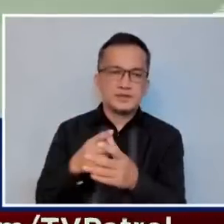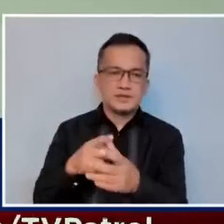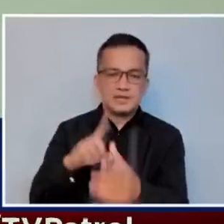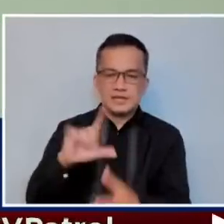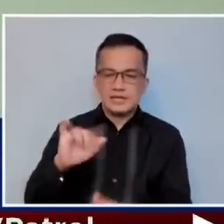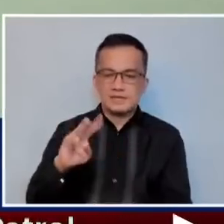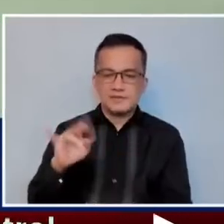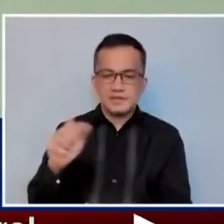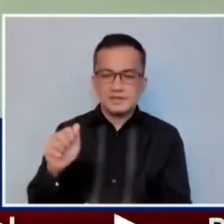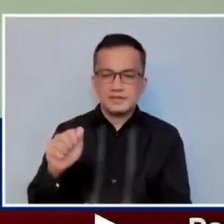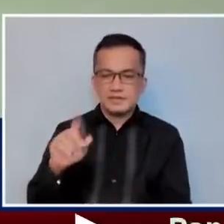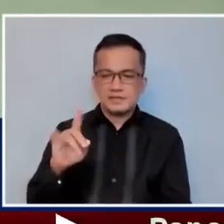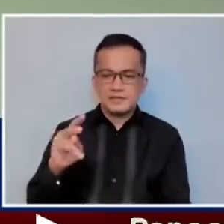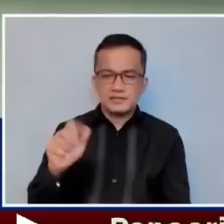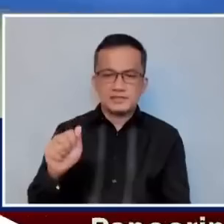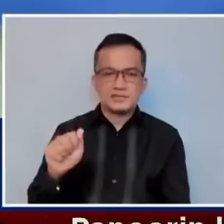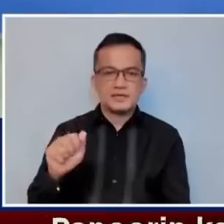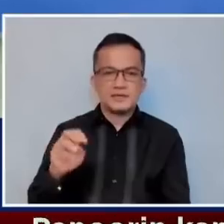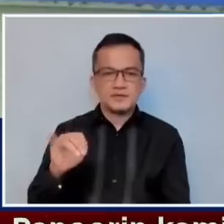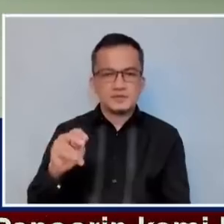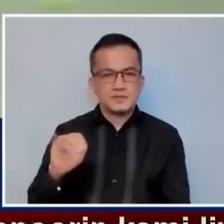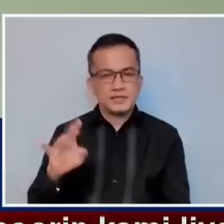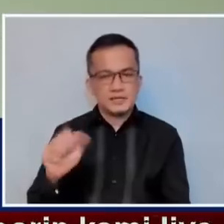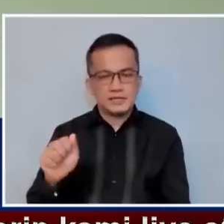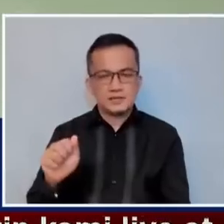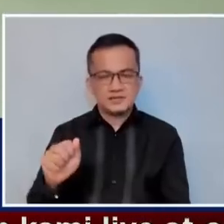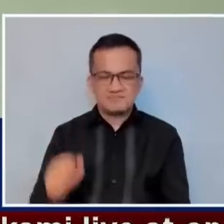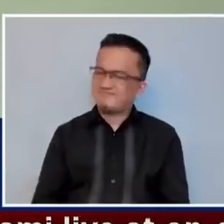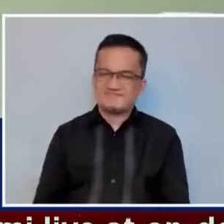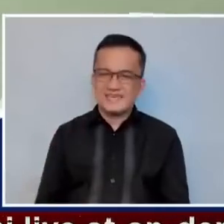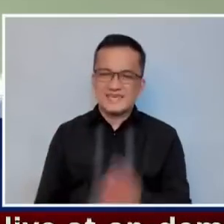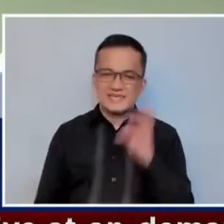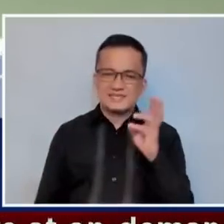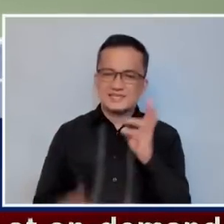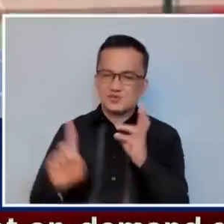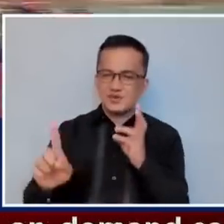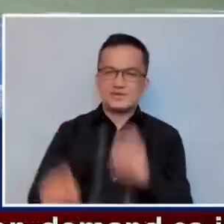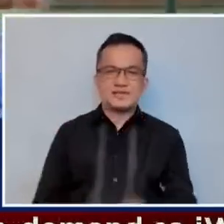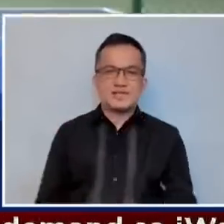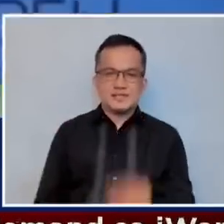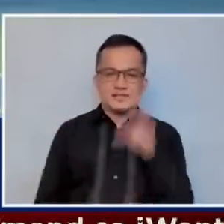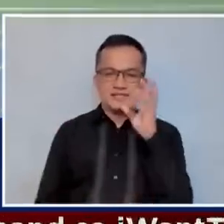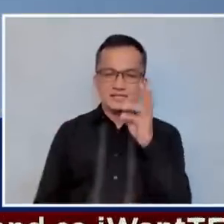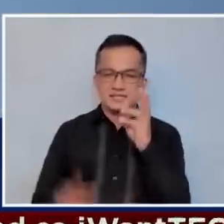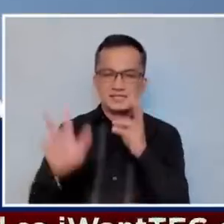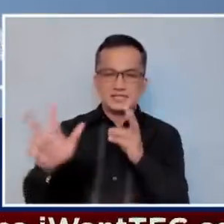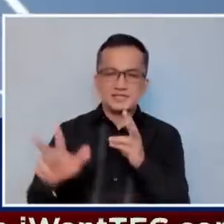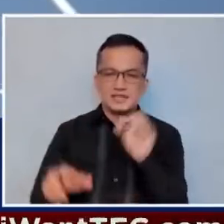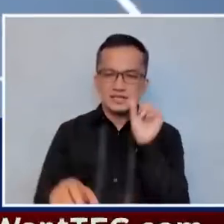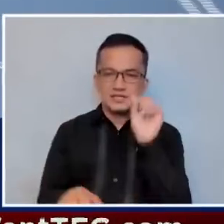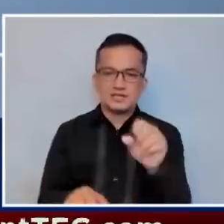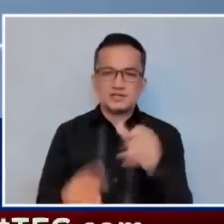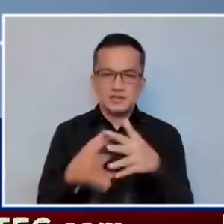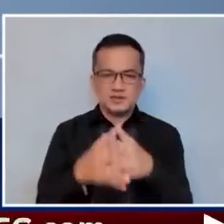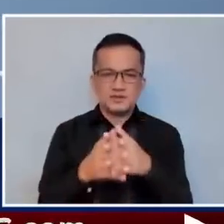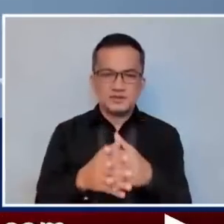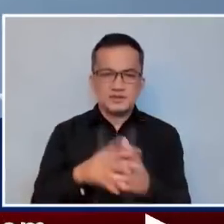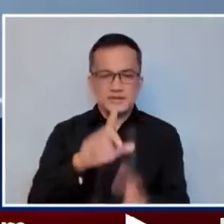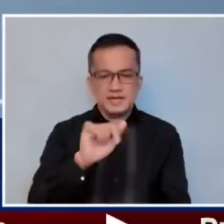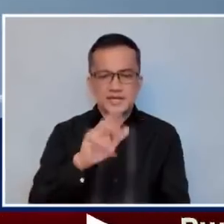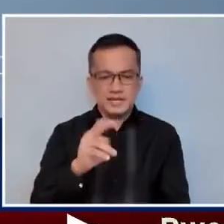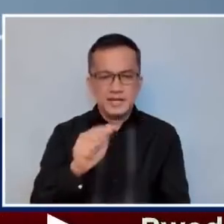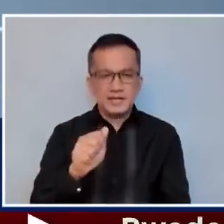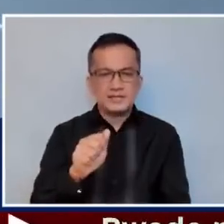si Deniza Maronkevica, 6-1-6-3. Blinangko ni Ayala ang American player na si Alana Smith sa second